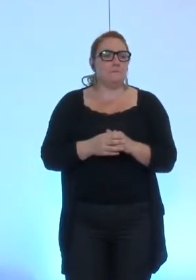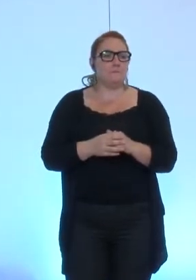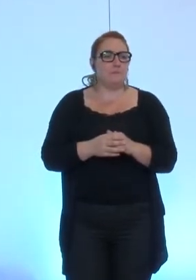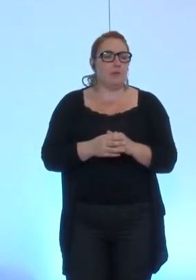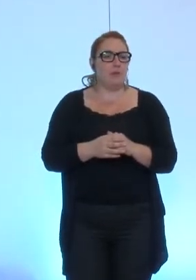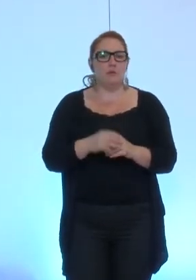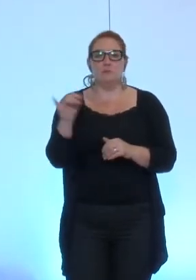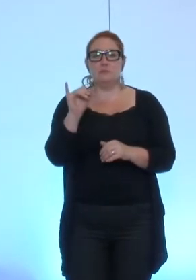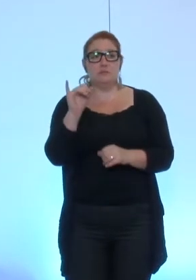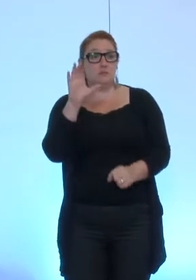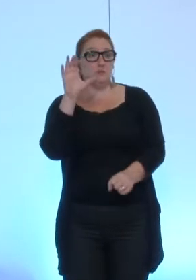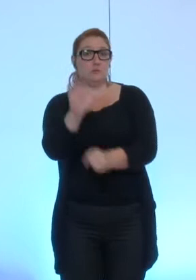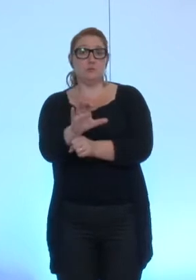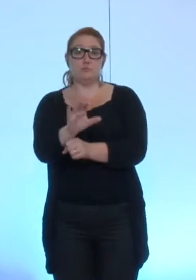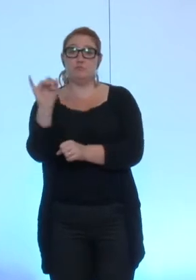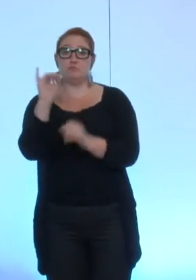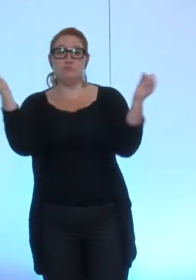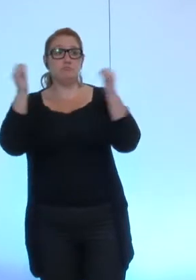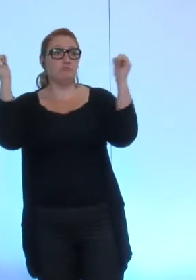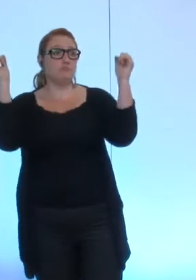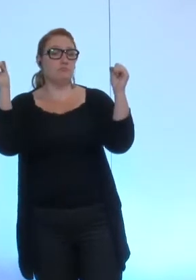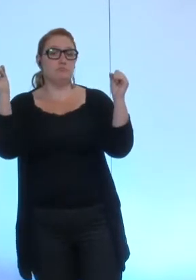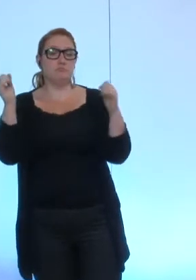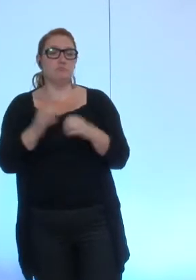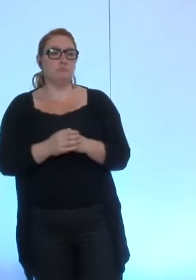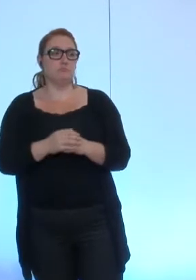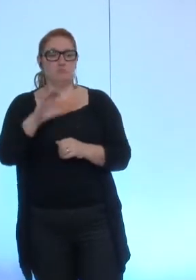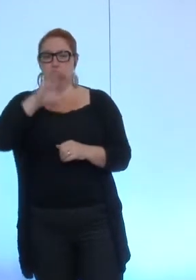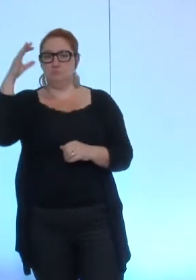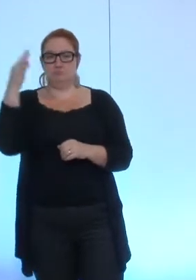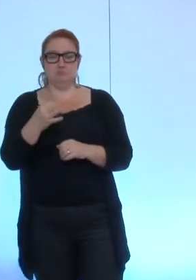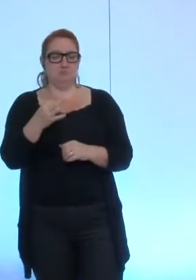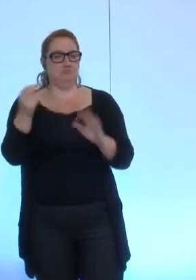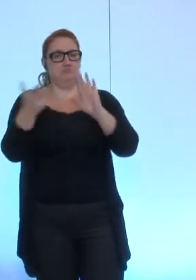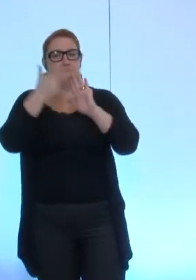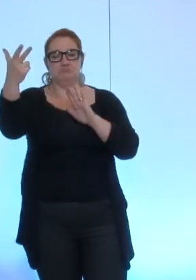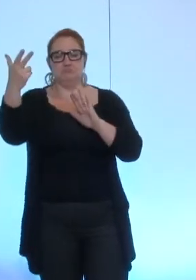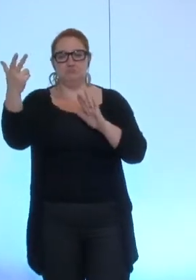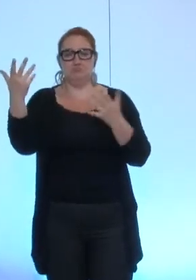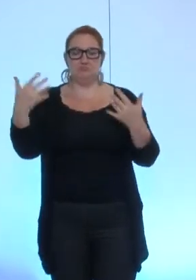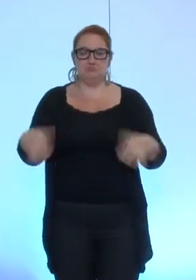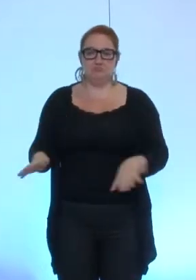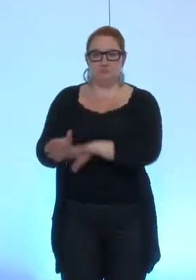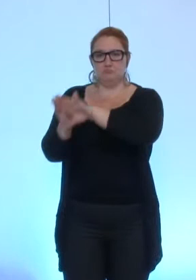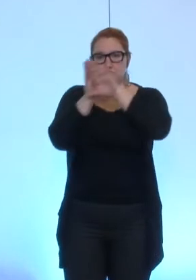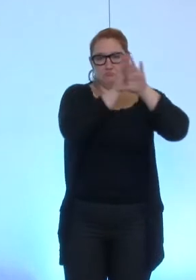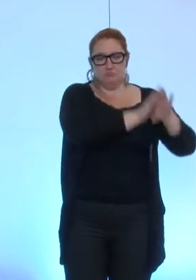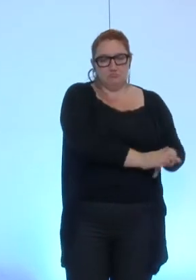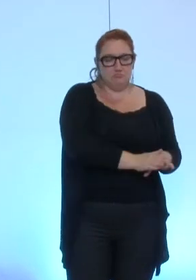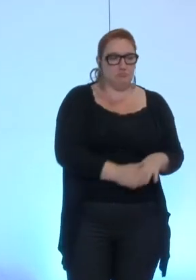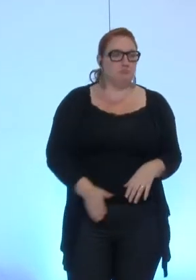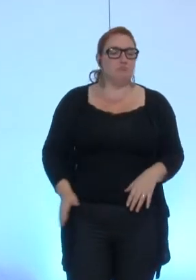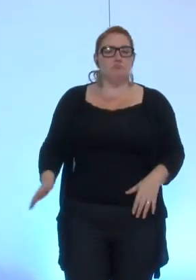qui est contre qui est pour unanimité cette délibération est adoptée à l'unanimité